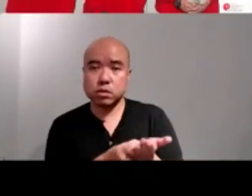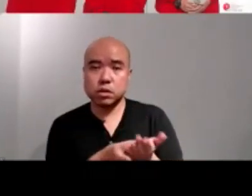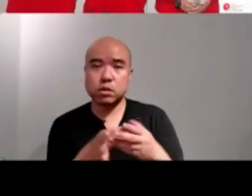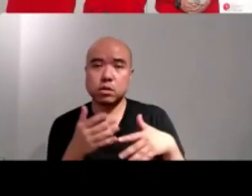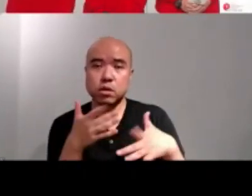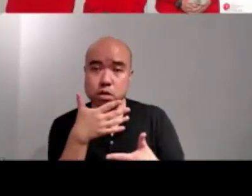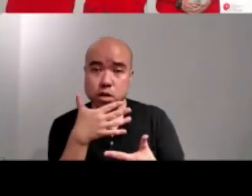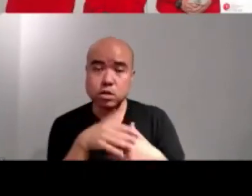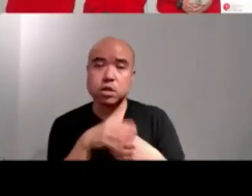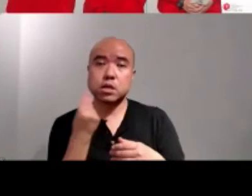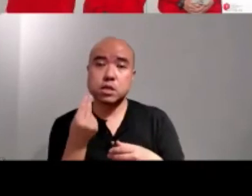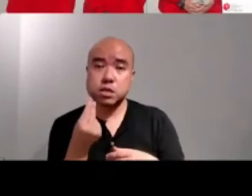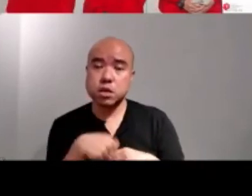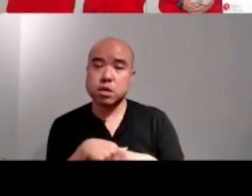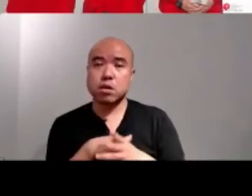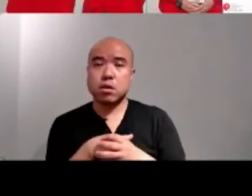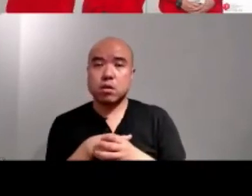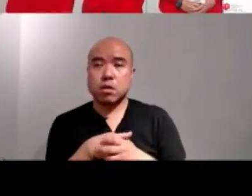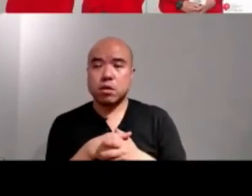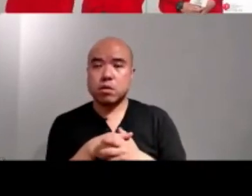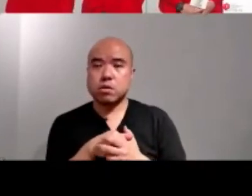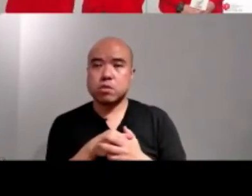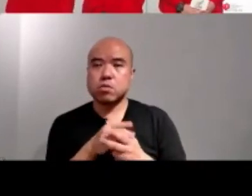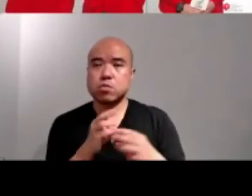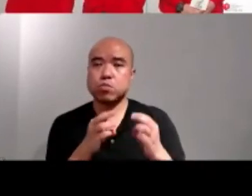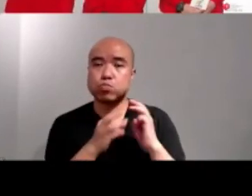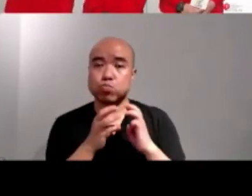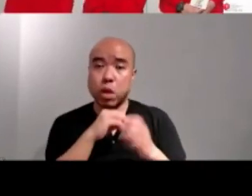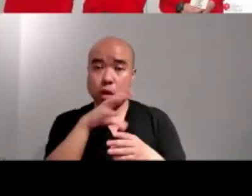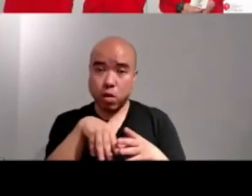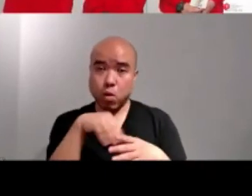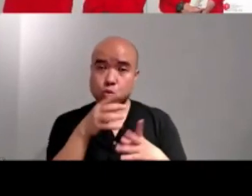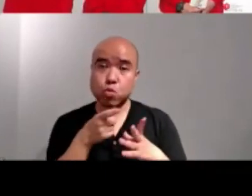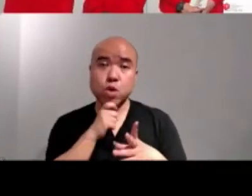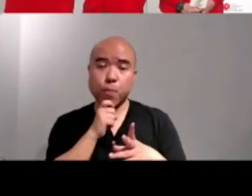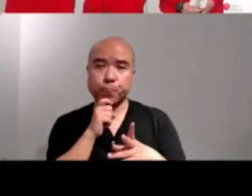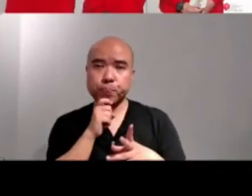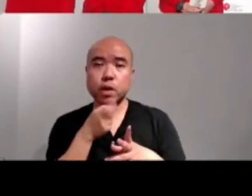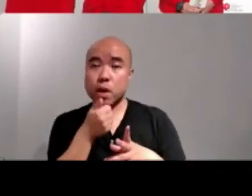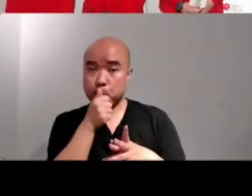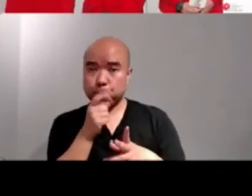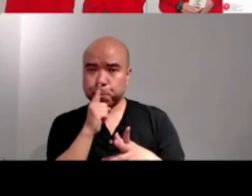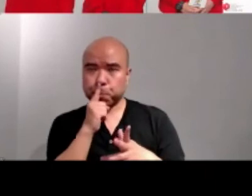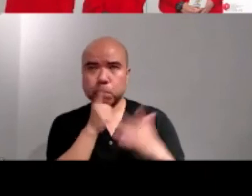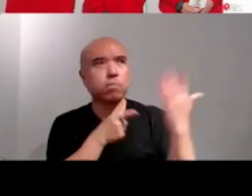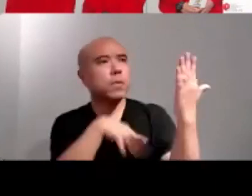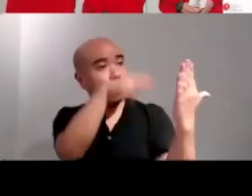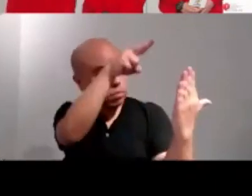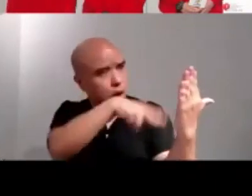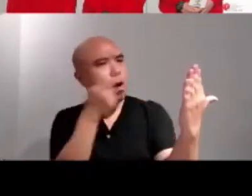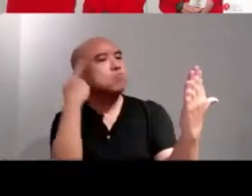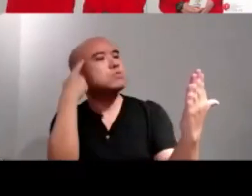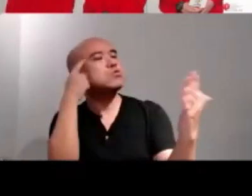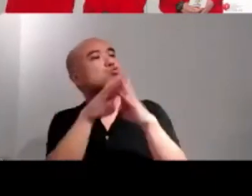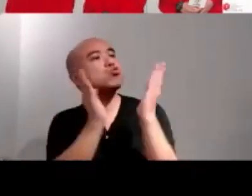啦、費用啦，甚至乎係一啲活動嘅詳情。家長咧就可以透過呢個畫面，其實一次過就可以睇曬活動嘅全部資料